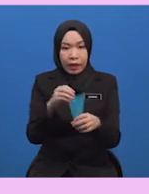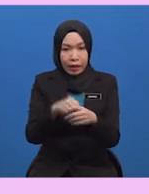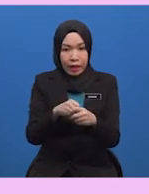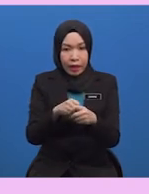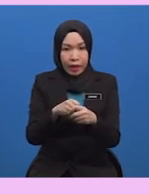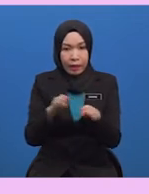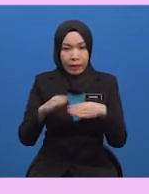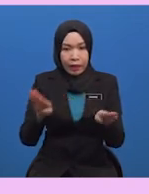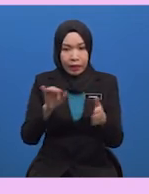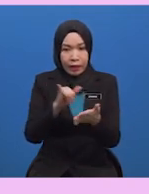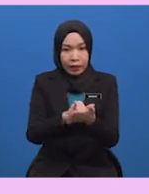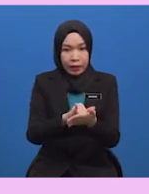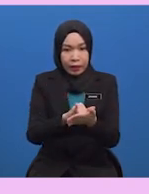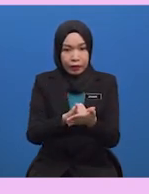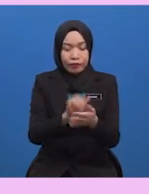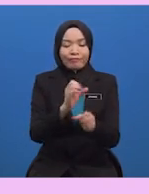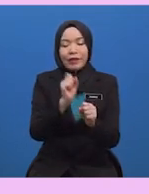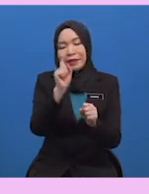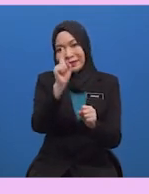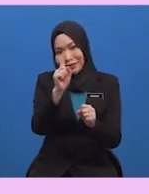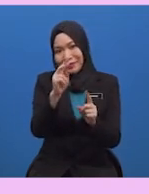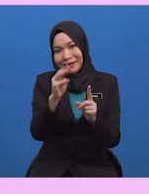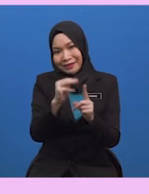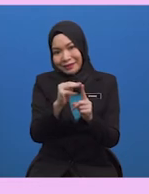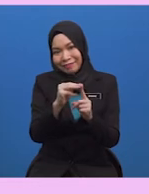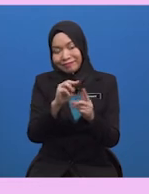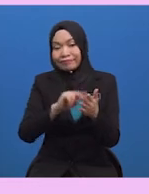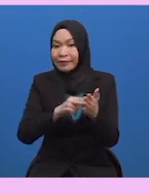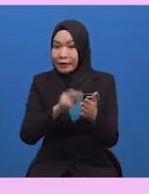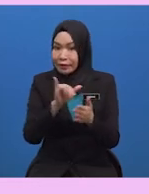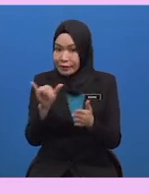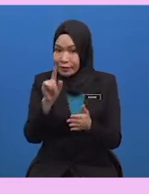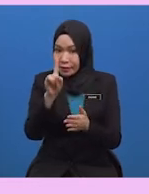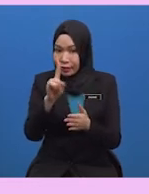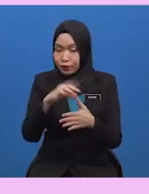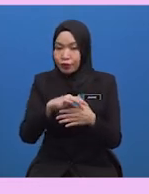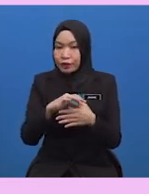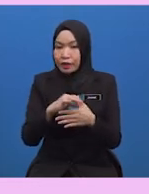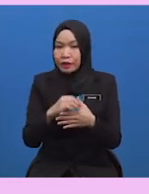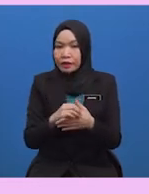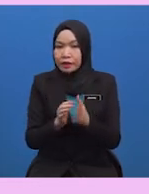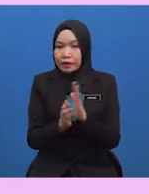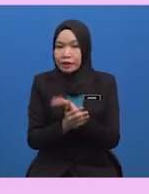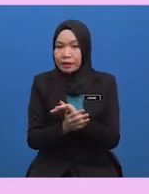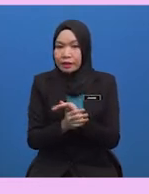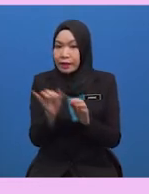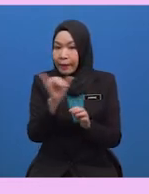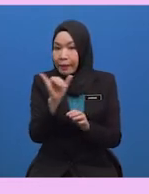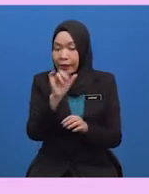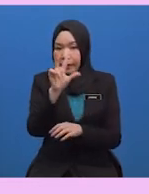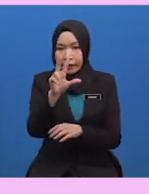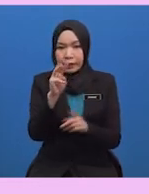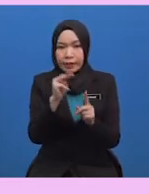sektor tersebut di bandar 1 markah. Bermakna 1 isi bersamaan 3